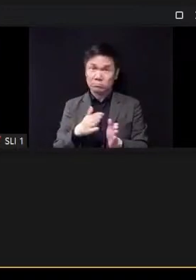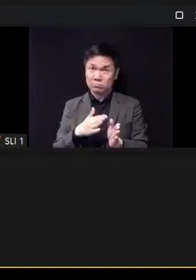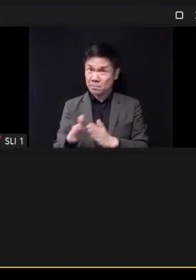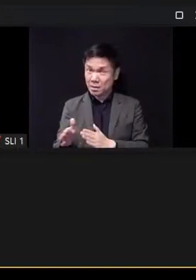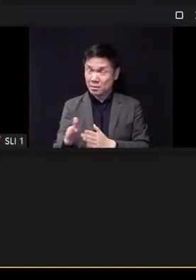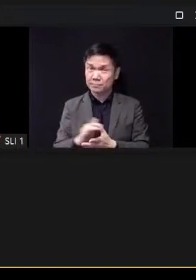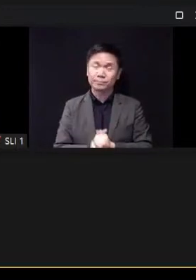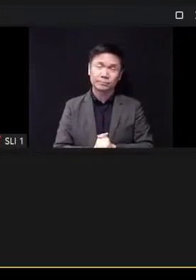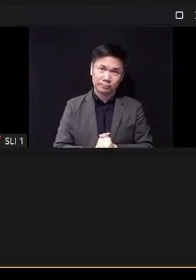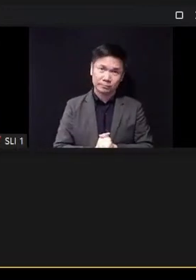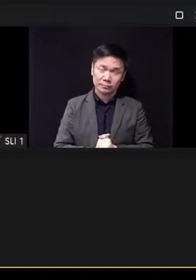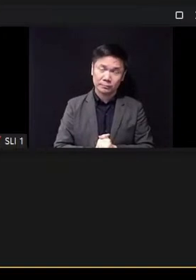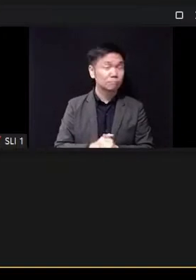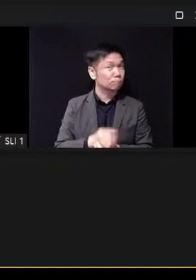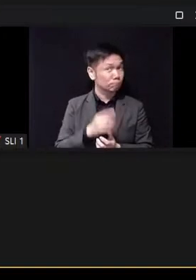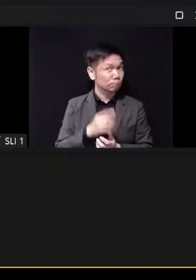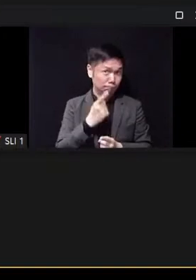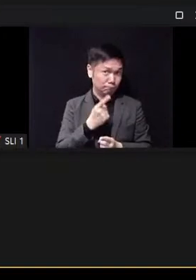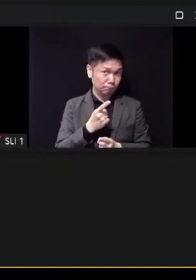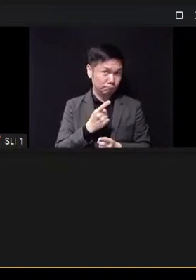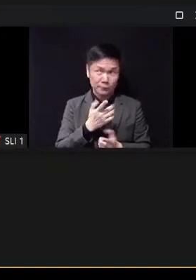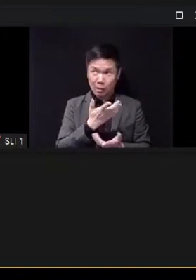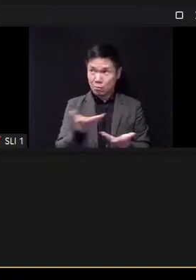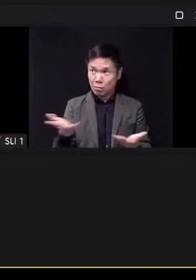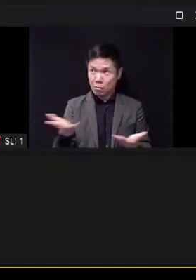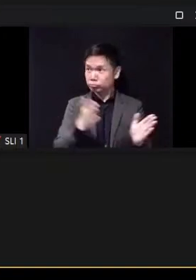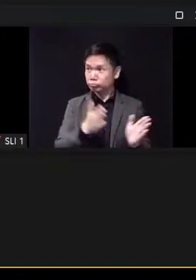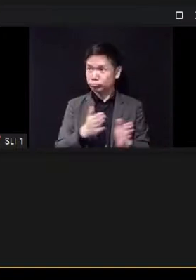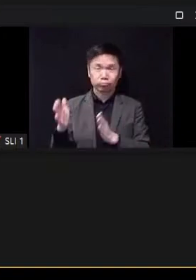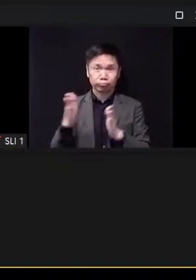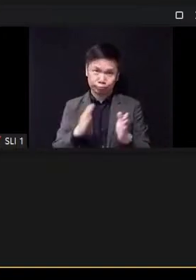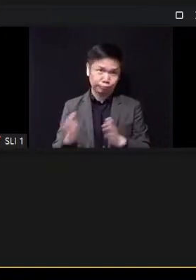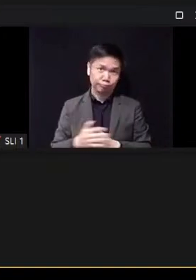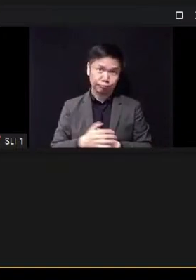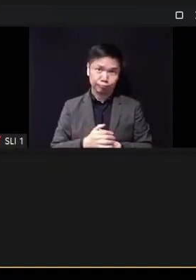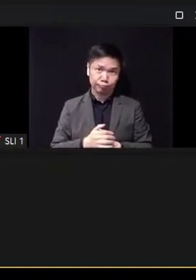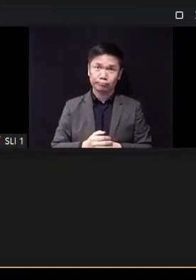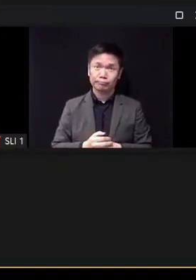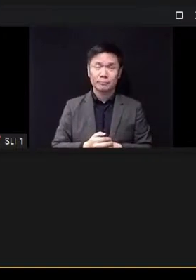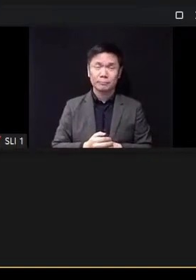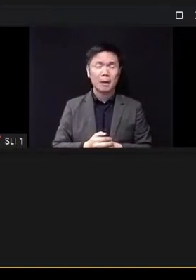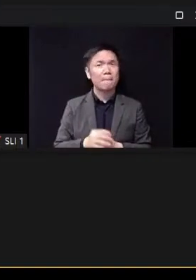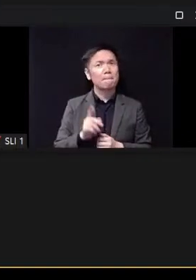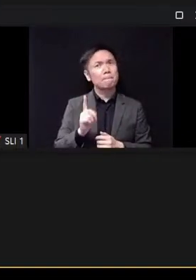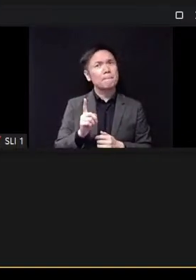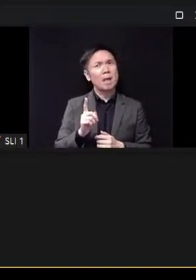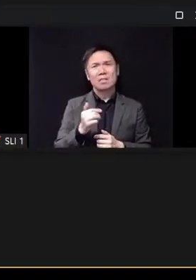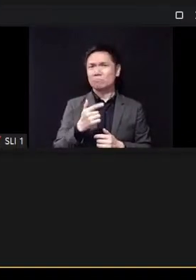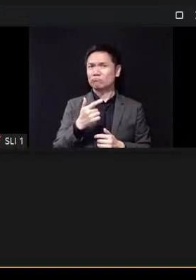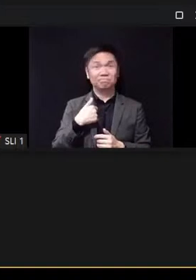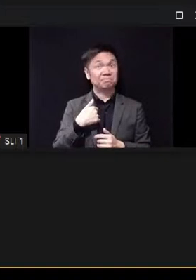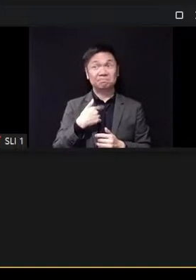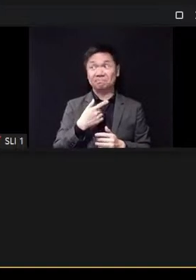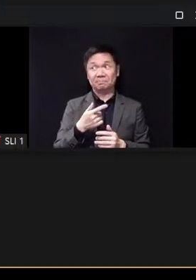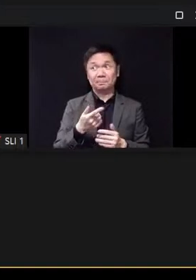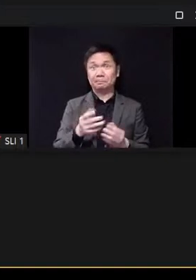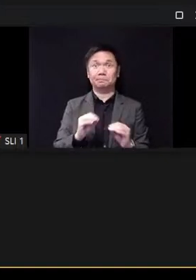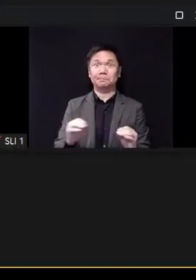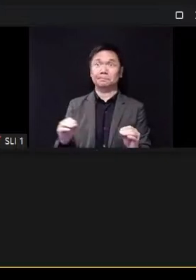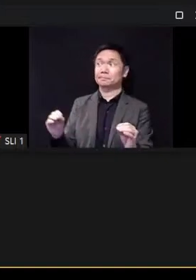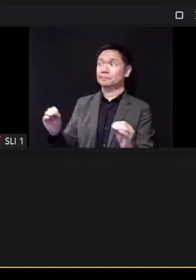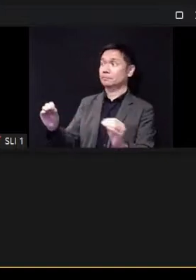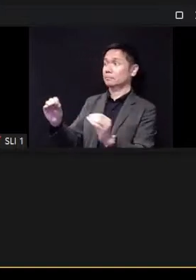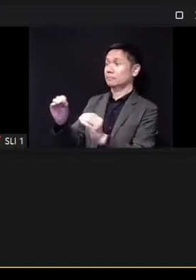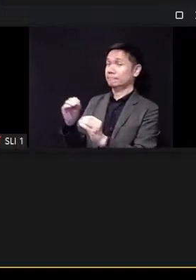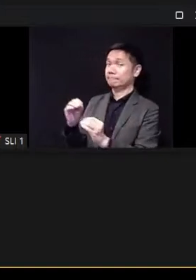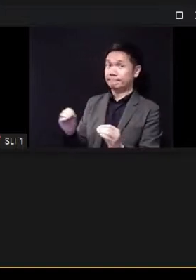В идеале. Коль скоро этого не было, Мы